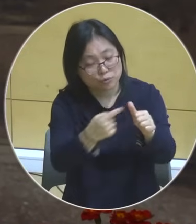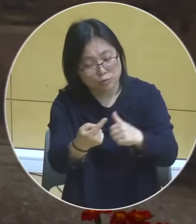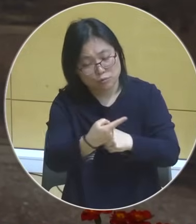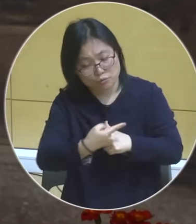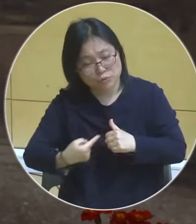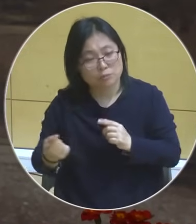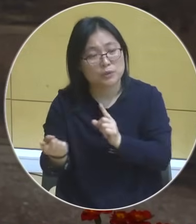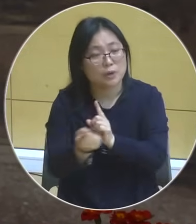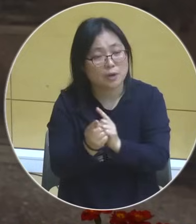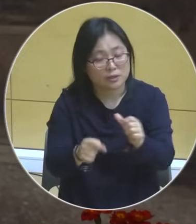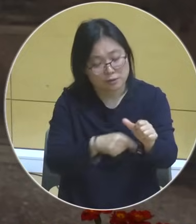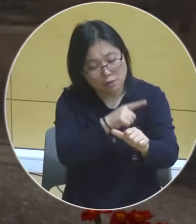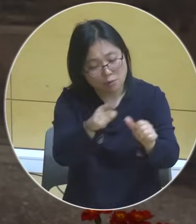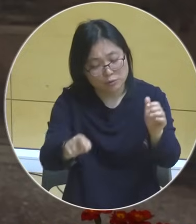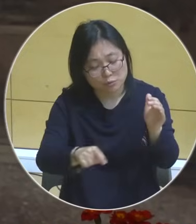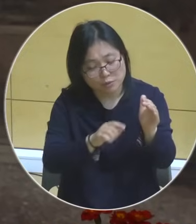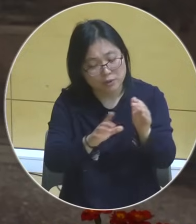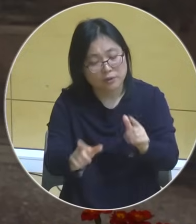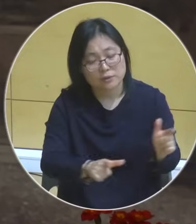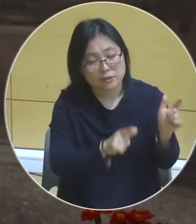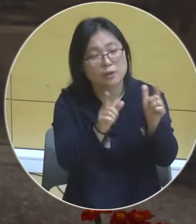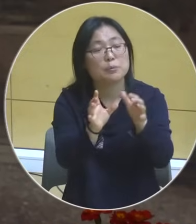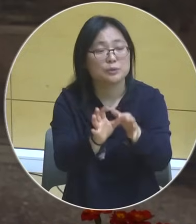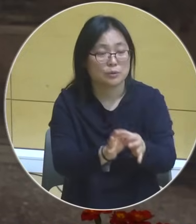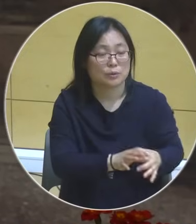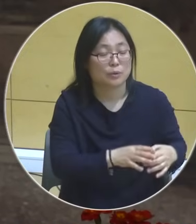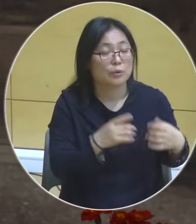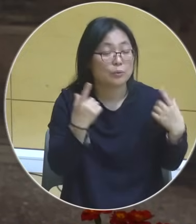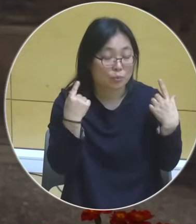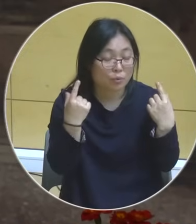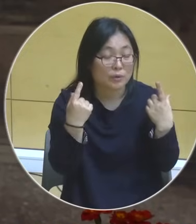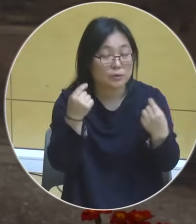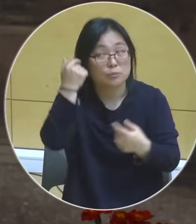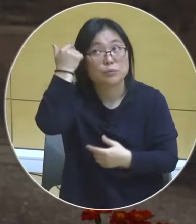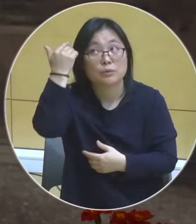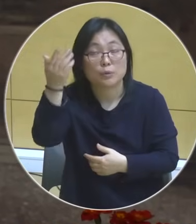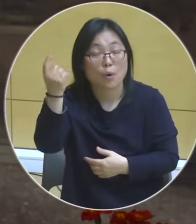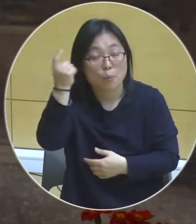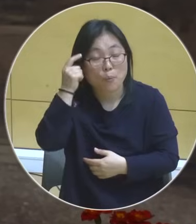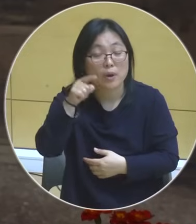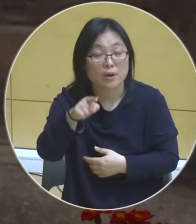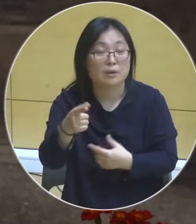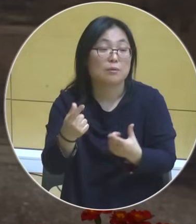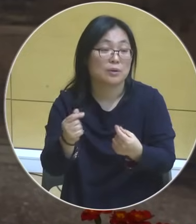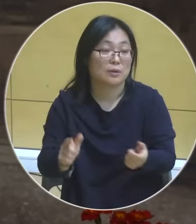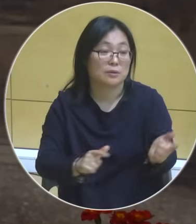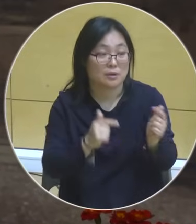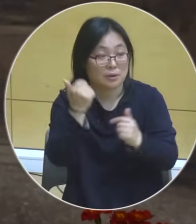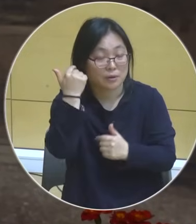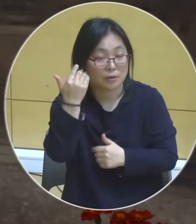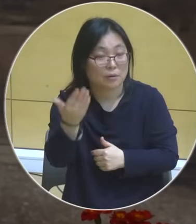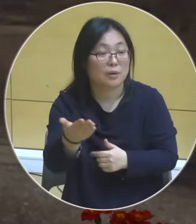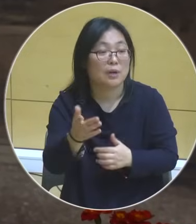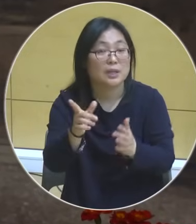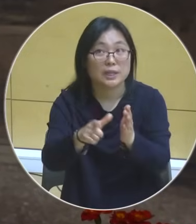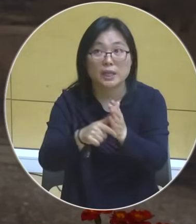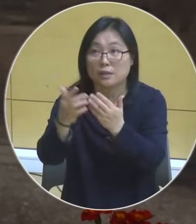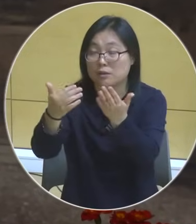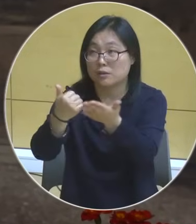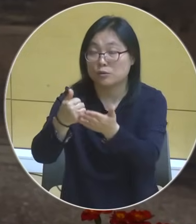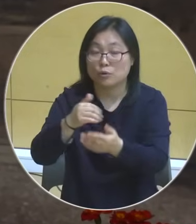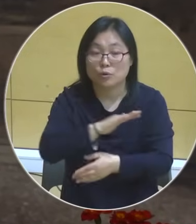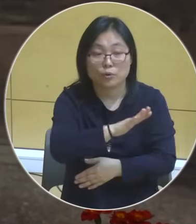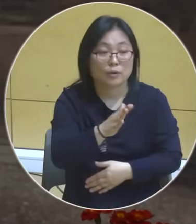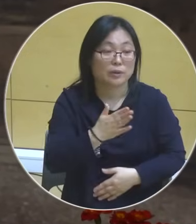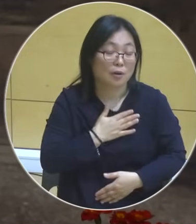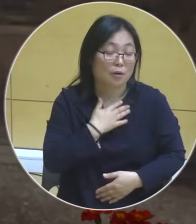그 상황 속에 살면서 그들도 그 질문을 하지 않았습니까? 왜 이렇게 살아야 될까요 할 때 우리가 누구라는 것,